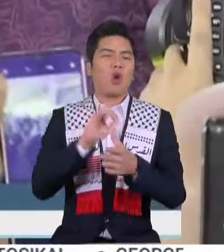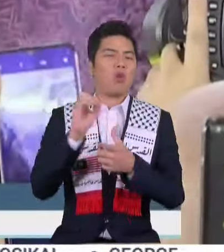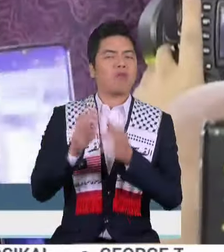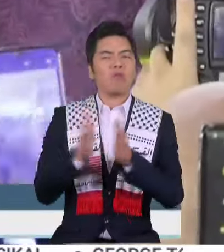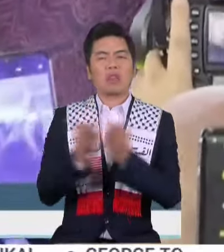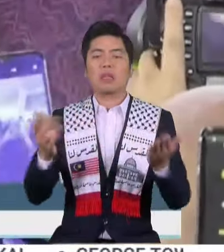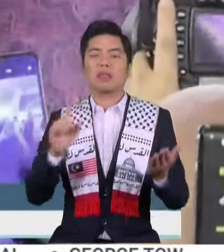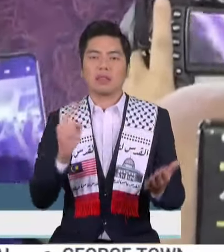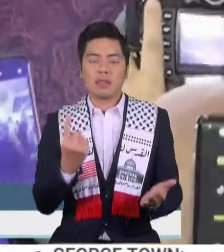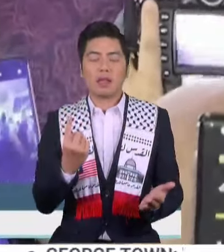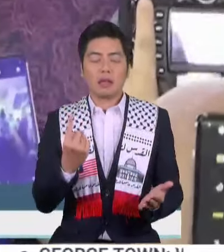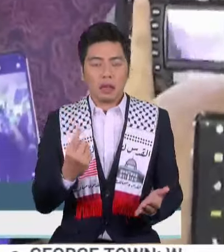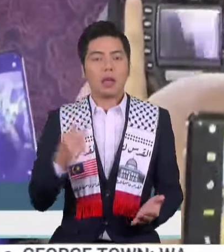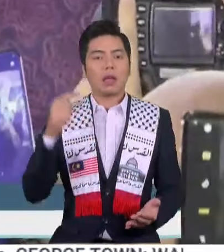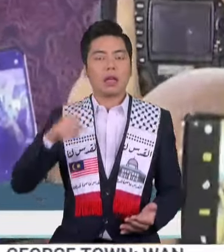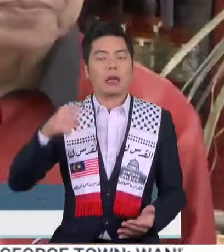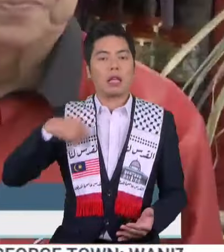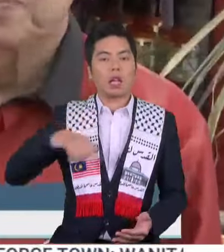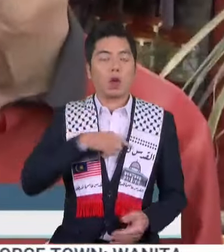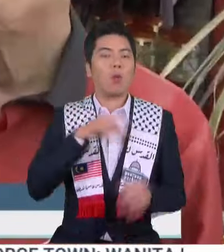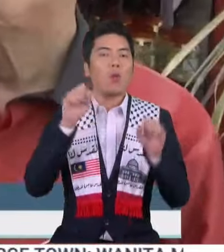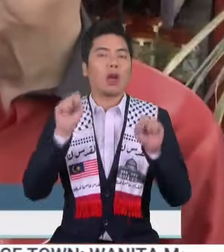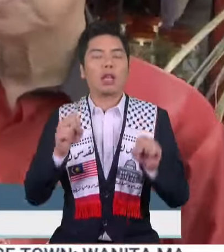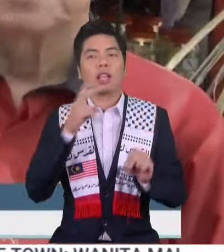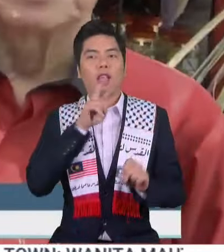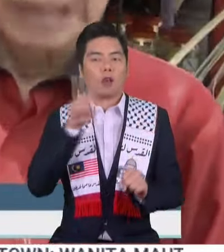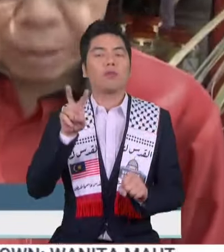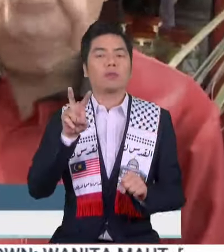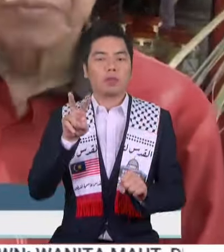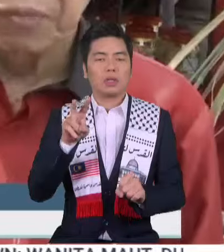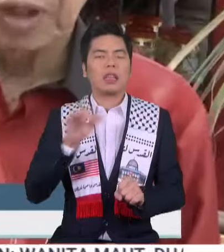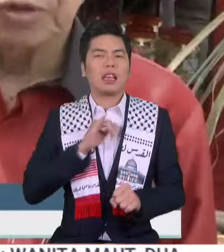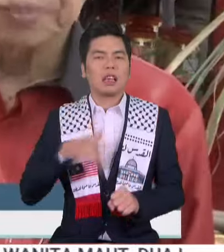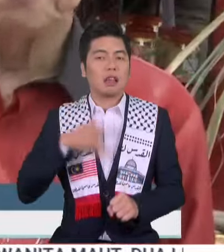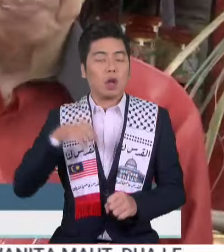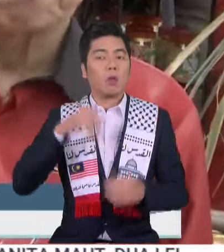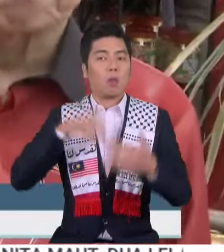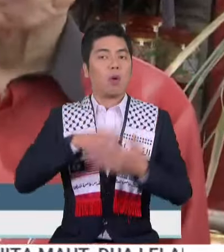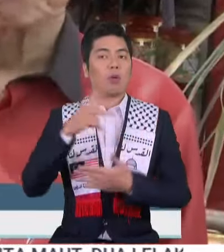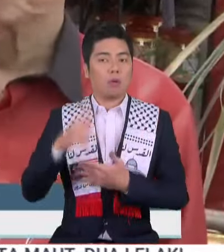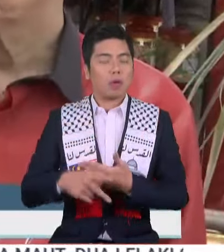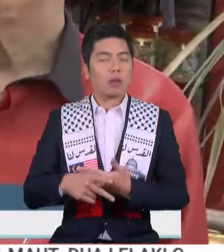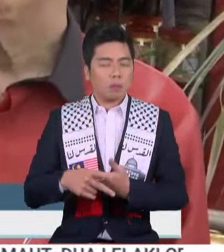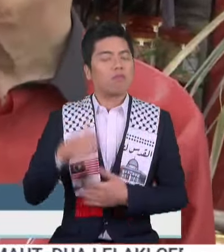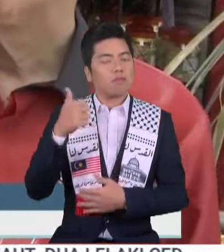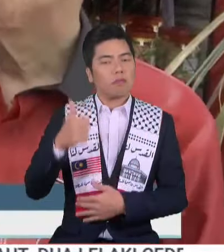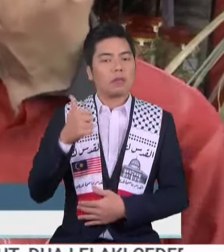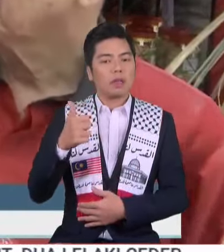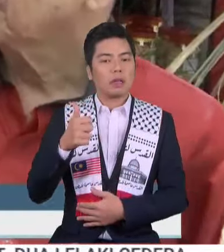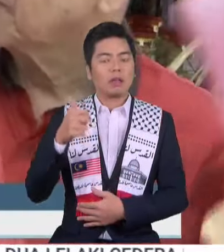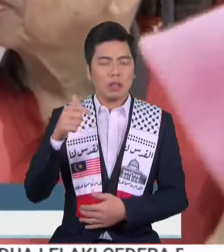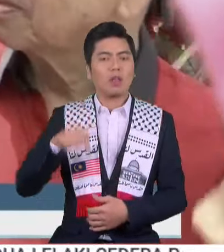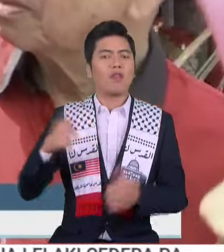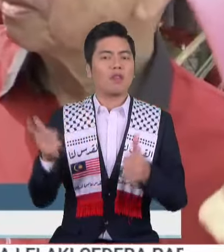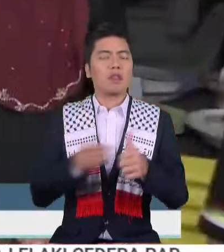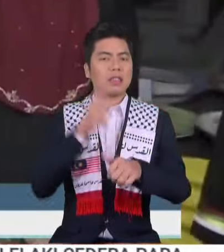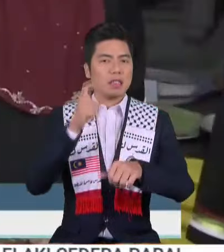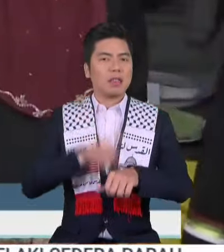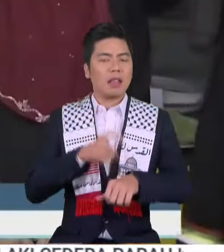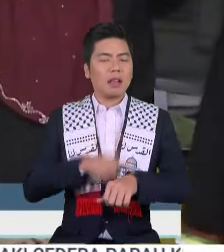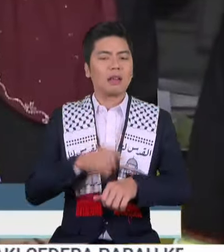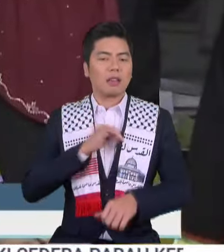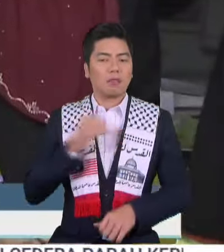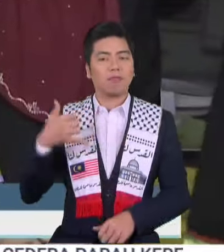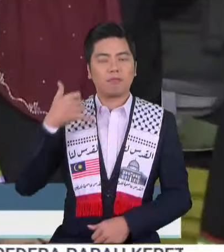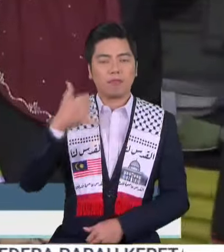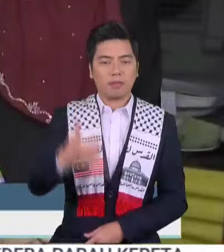Jadi saya rasa inilah kami manfaat kami dapat. Ini satu saya rasa satu program yang bagus kerana kami pun macam pertama kali di Sabah kan. Kita